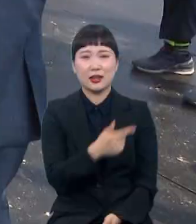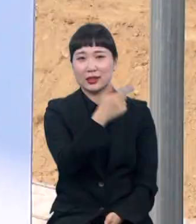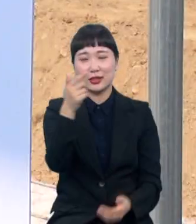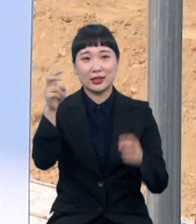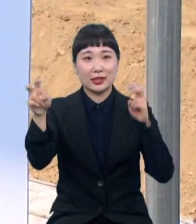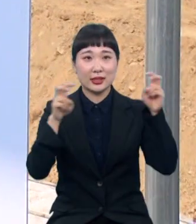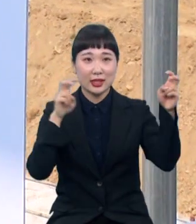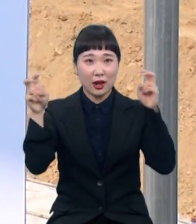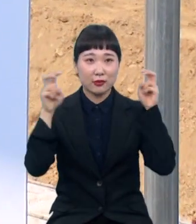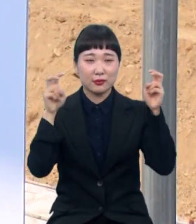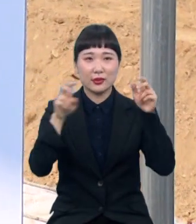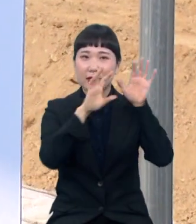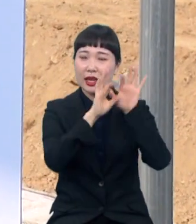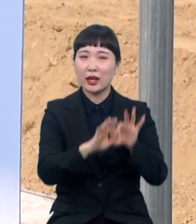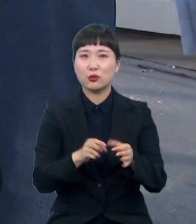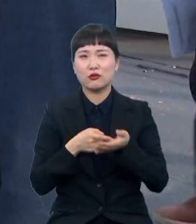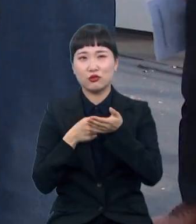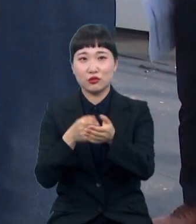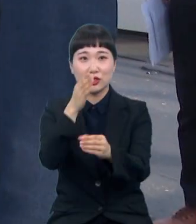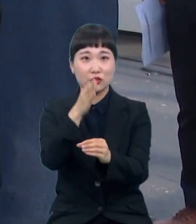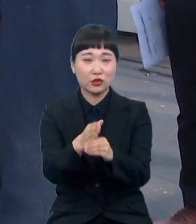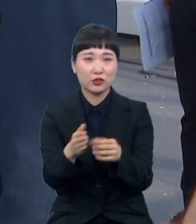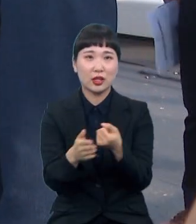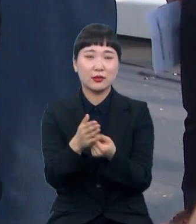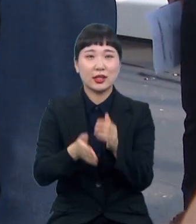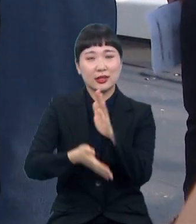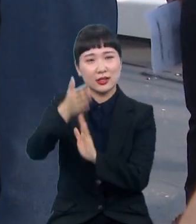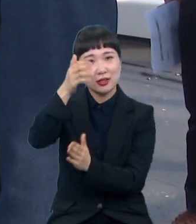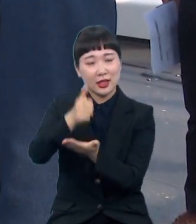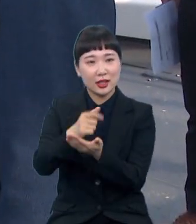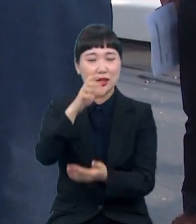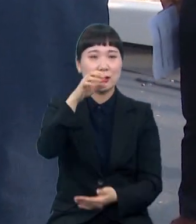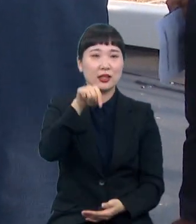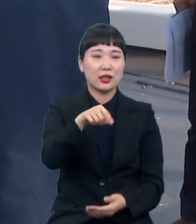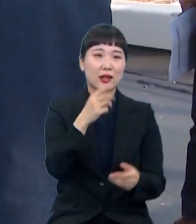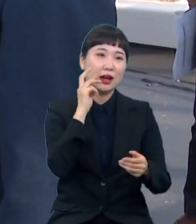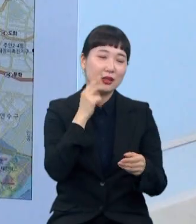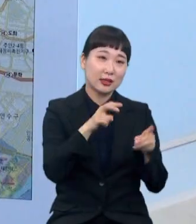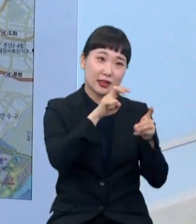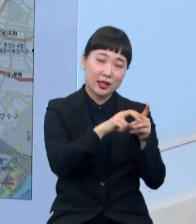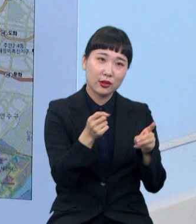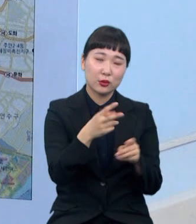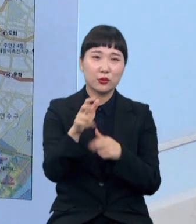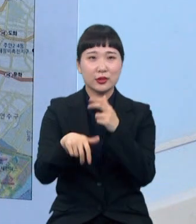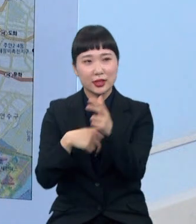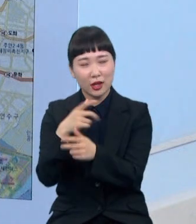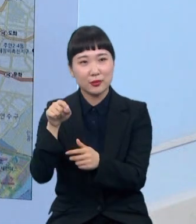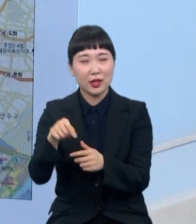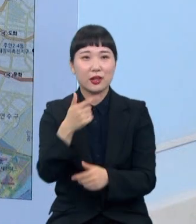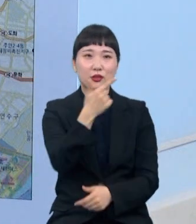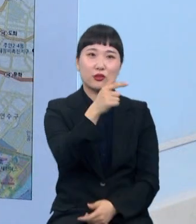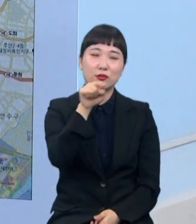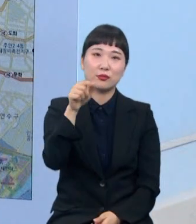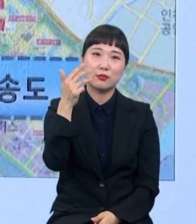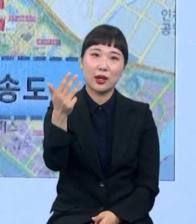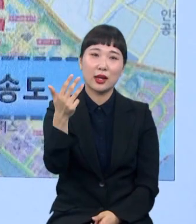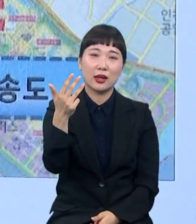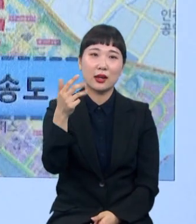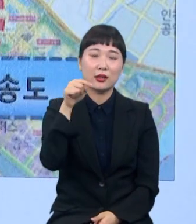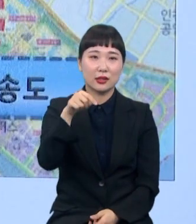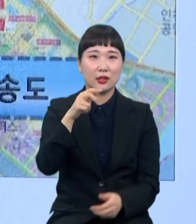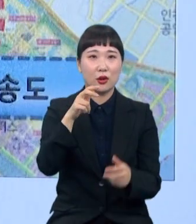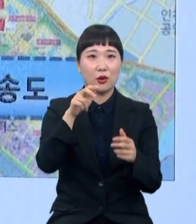중인 송도 국제도시. 박 시장은 아트센터 인천과 워터프런트, 6809 공모부지 등 현장 네